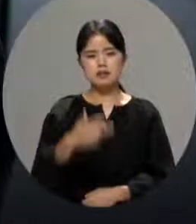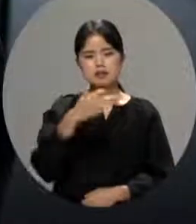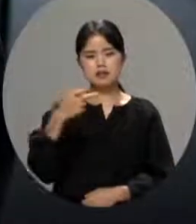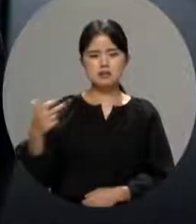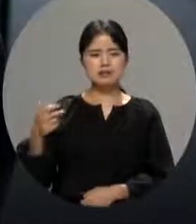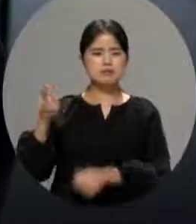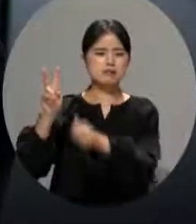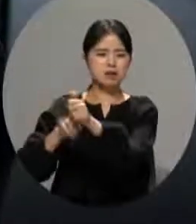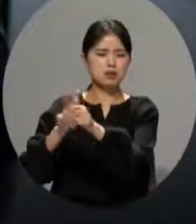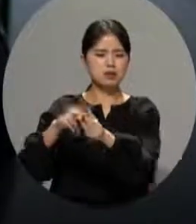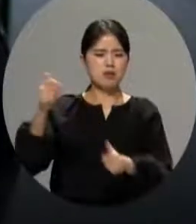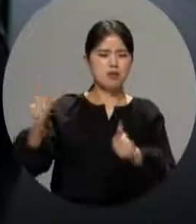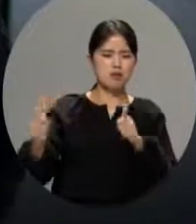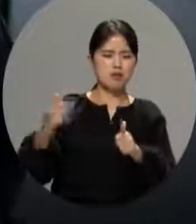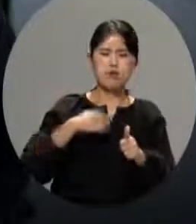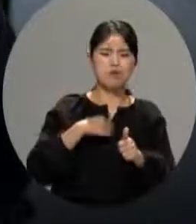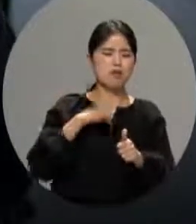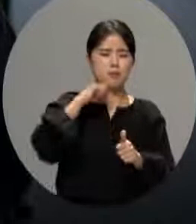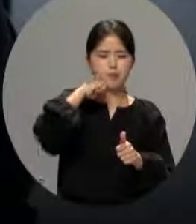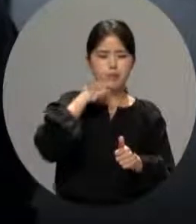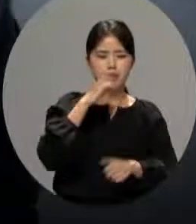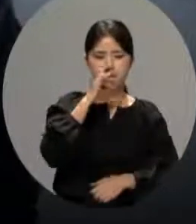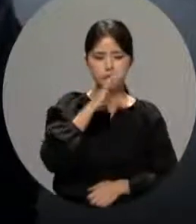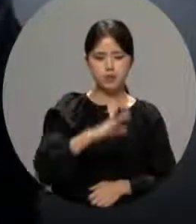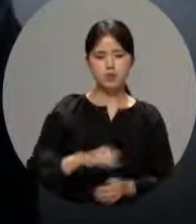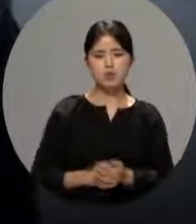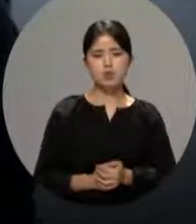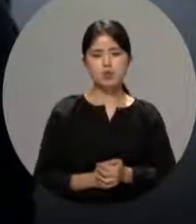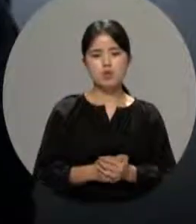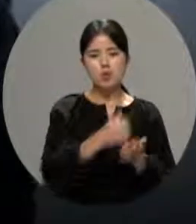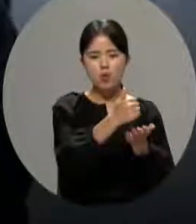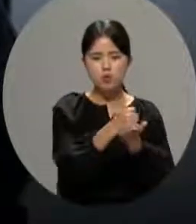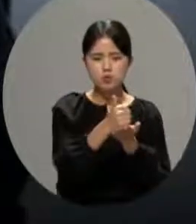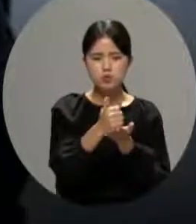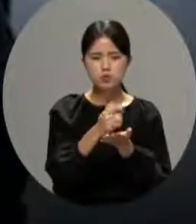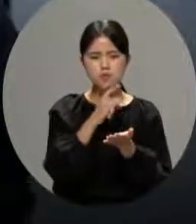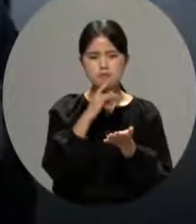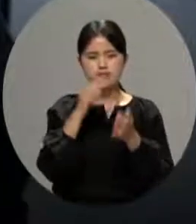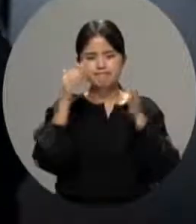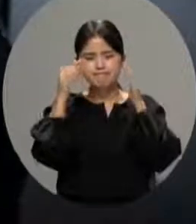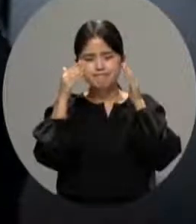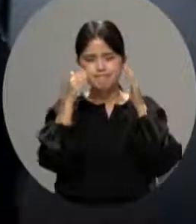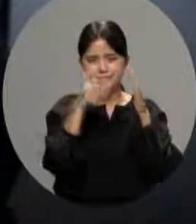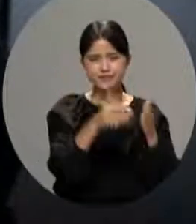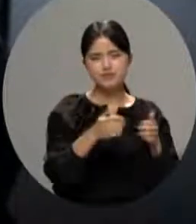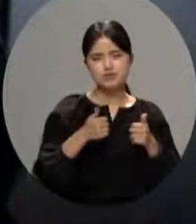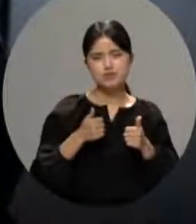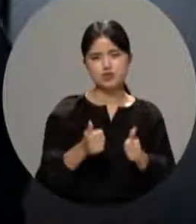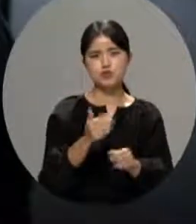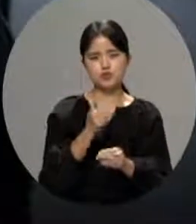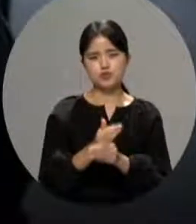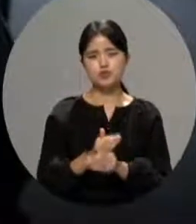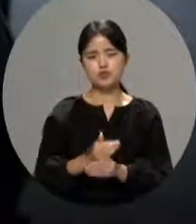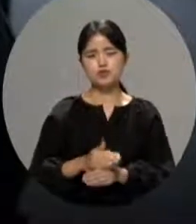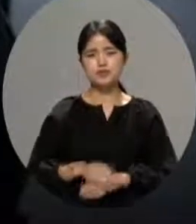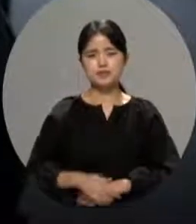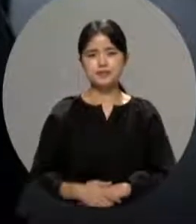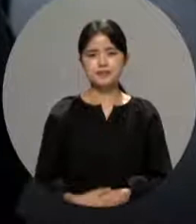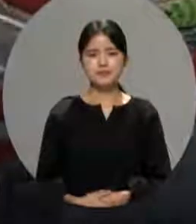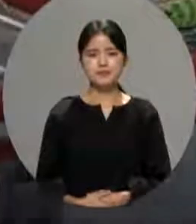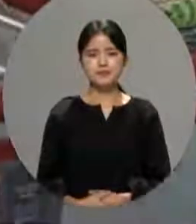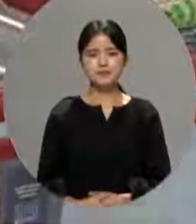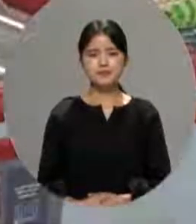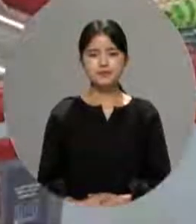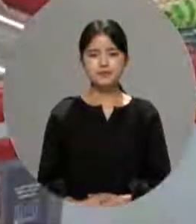거는 무리고요. 그 오는 손님만 이제 안 놓치려고 열심히 하는